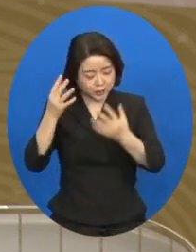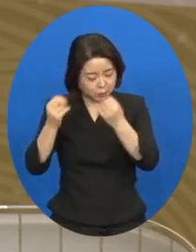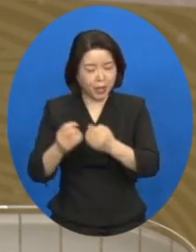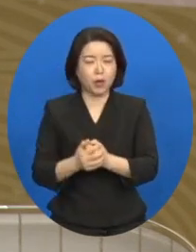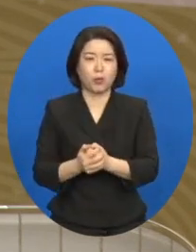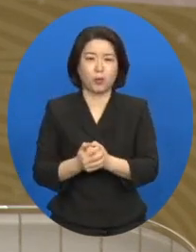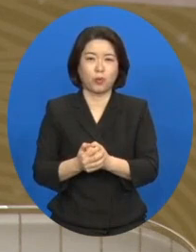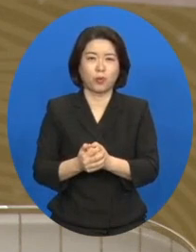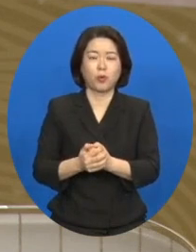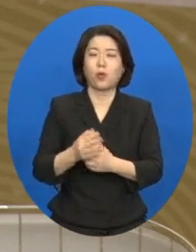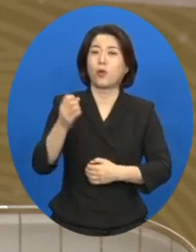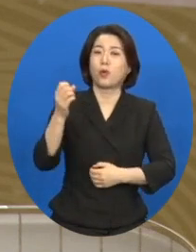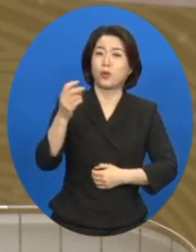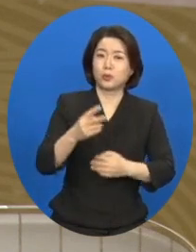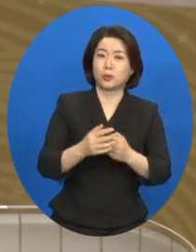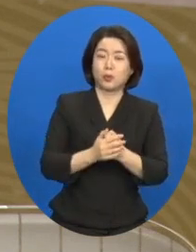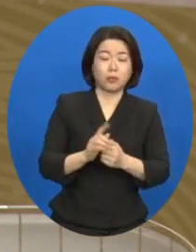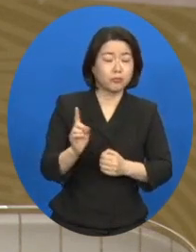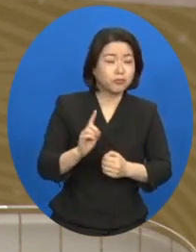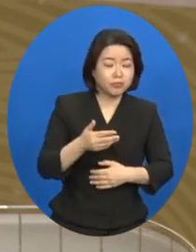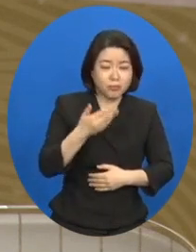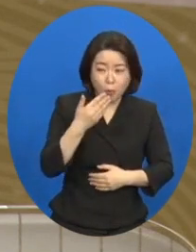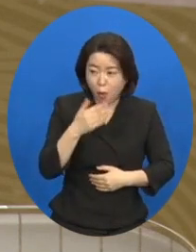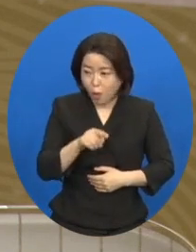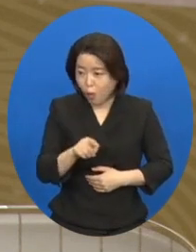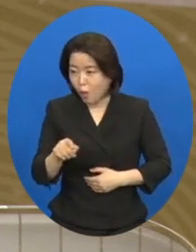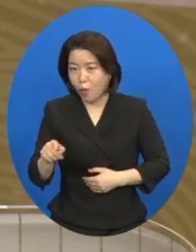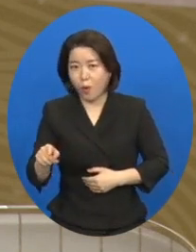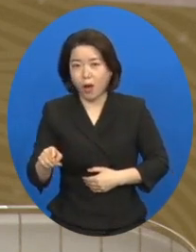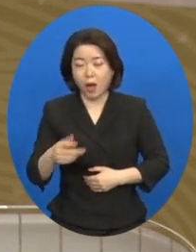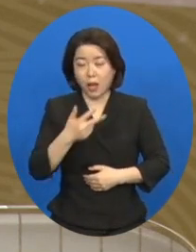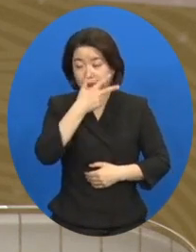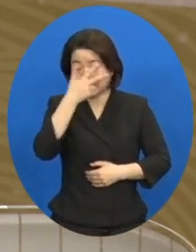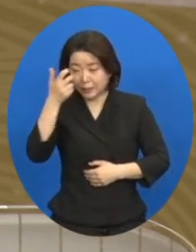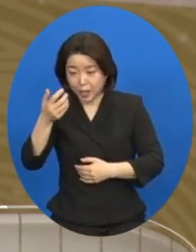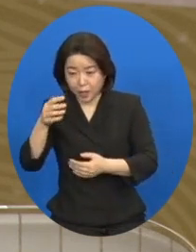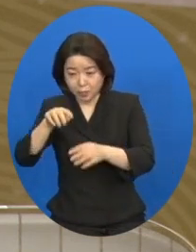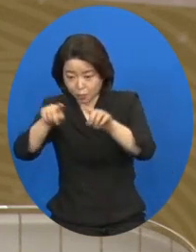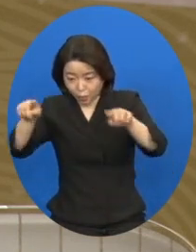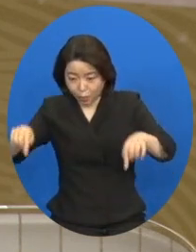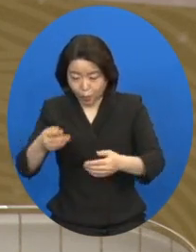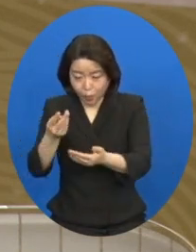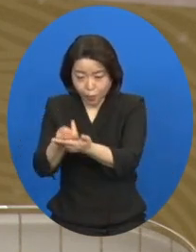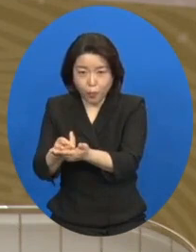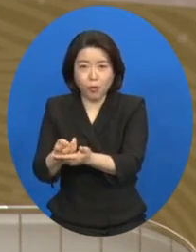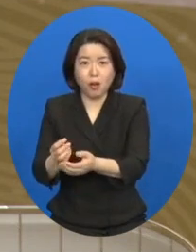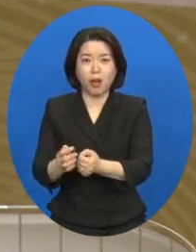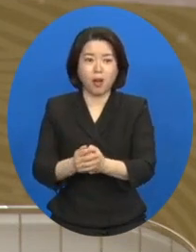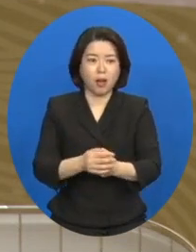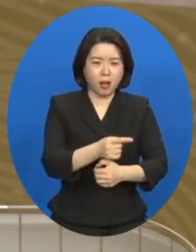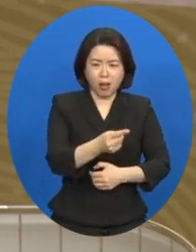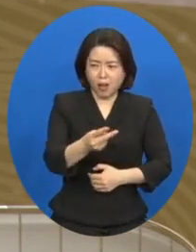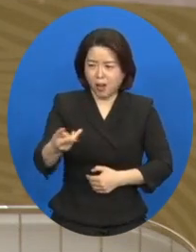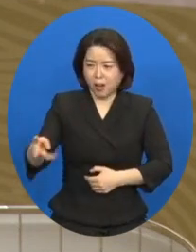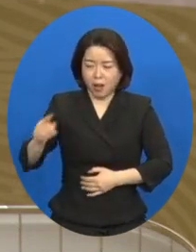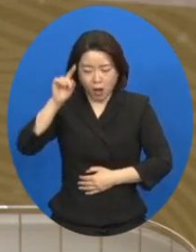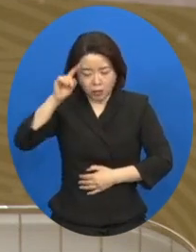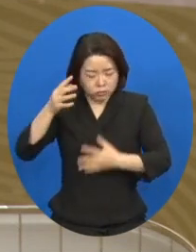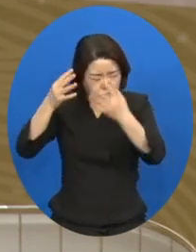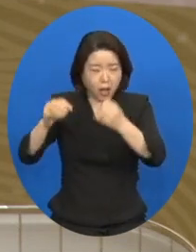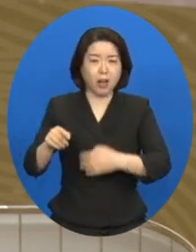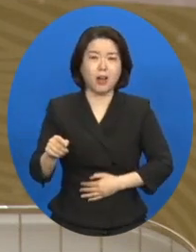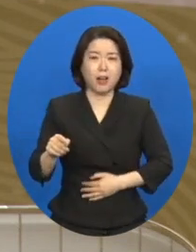많고, 그죠? 도대체 먹는 것도 잠자리도 한둘 신경 쓸 일이